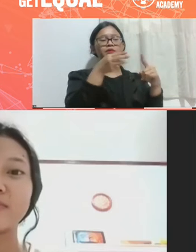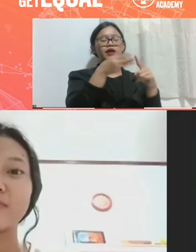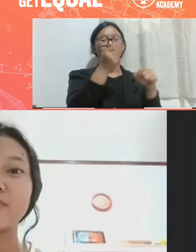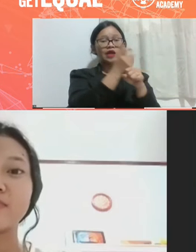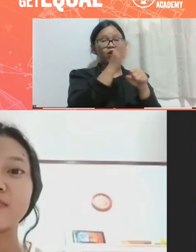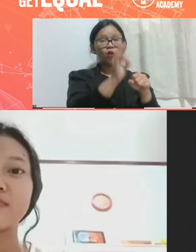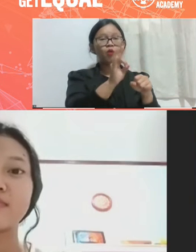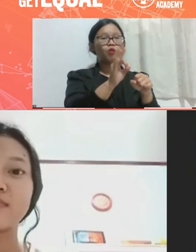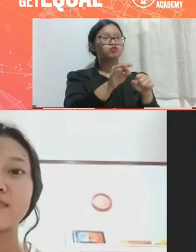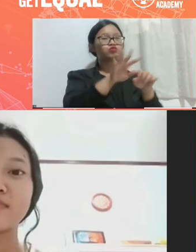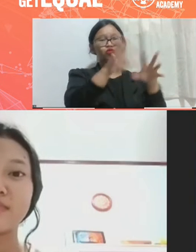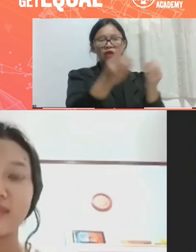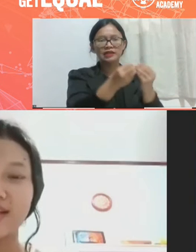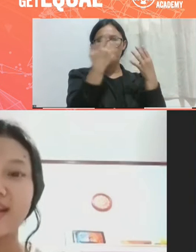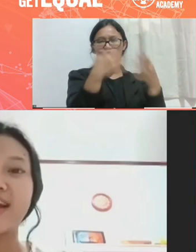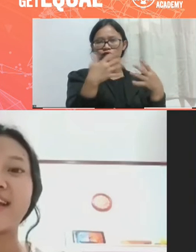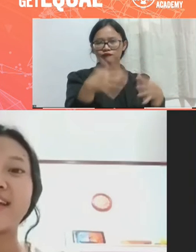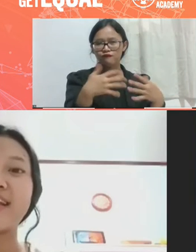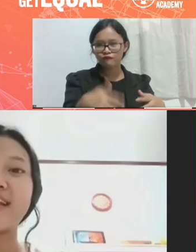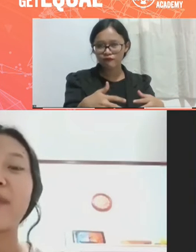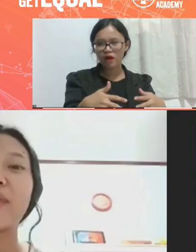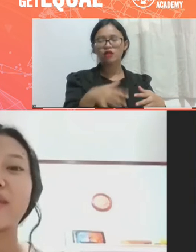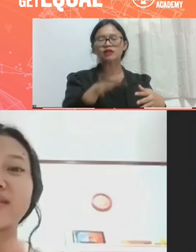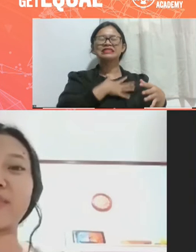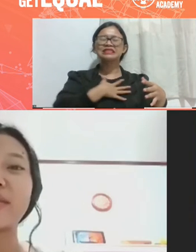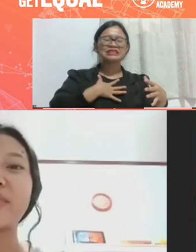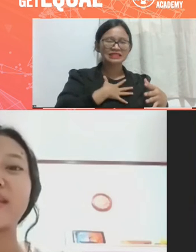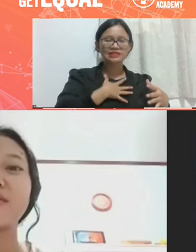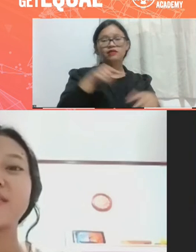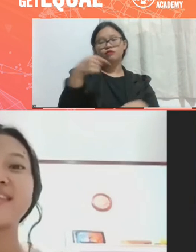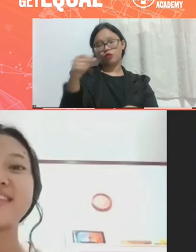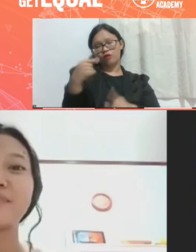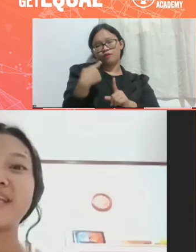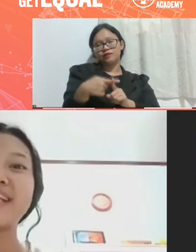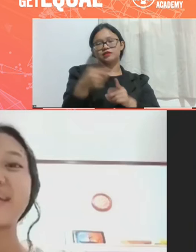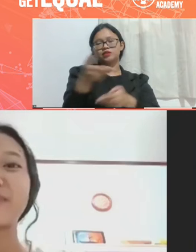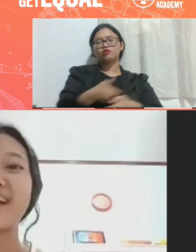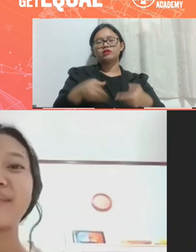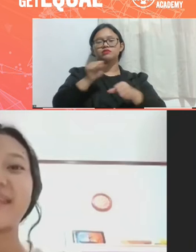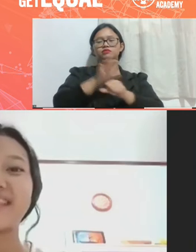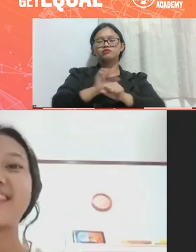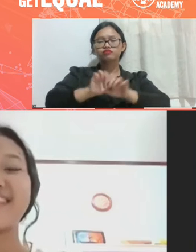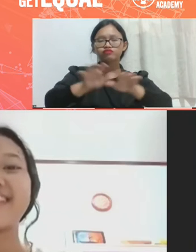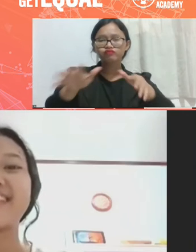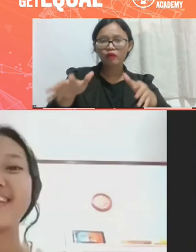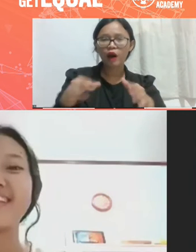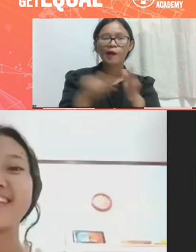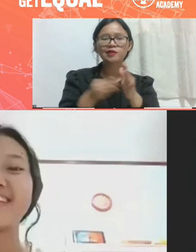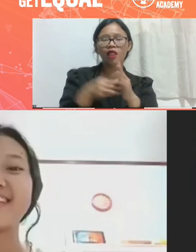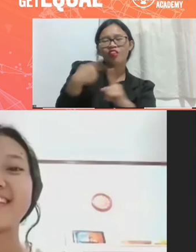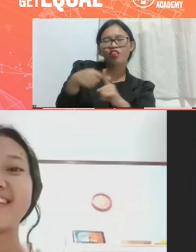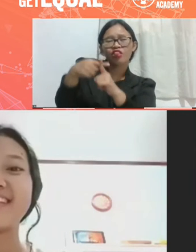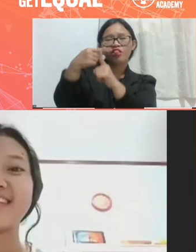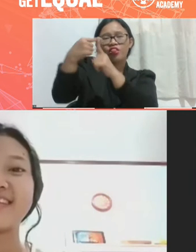sangat mengkhawatirkan ya, Devi ya? Iya, apalagi masa pandemi ini, meningkat berkali lipat. Betul